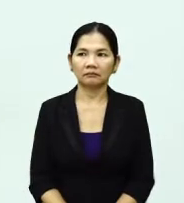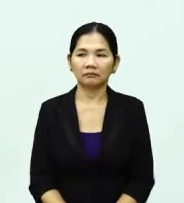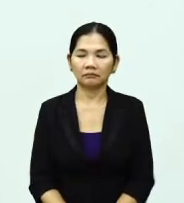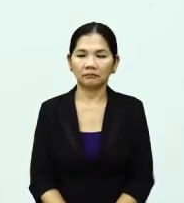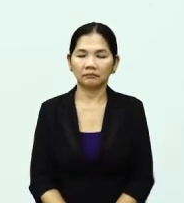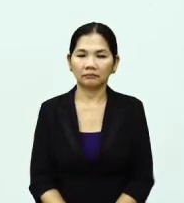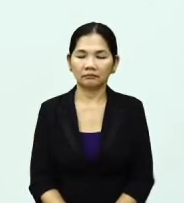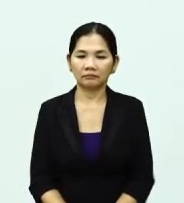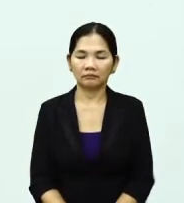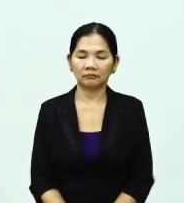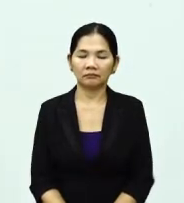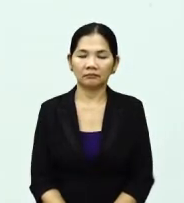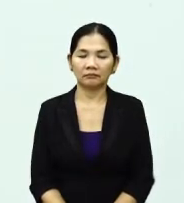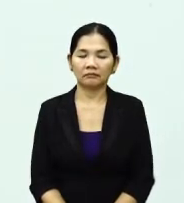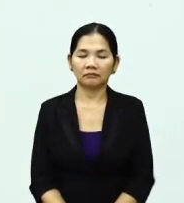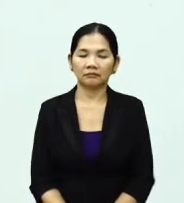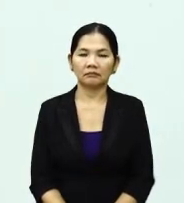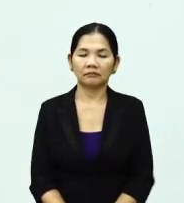miền mà đã ấm một con á.